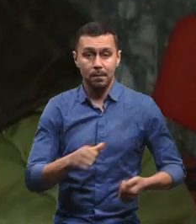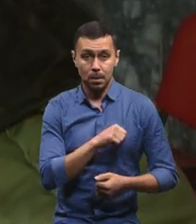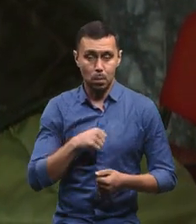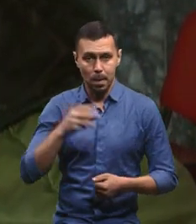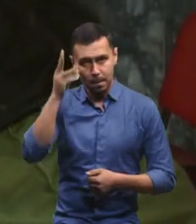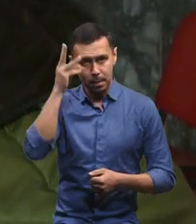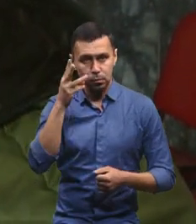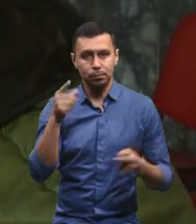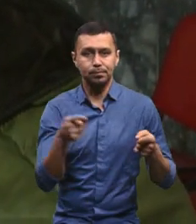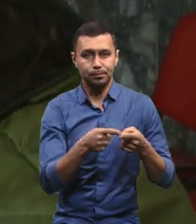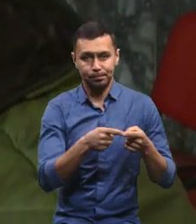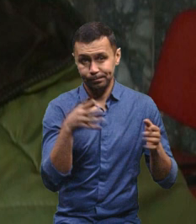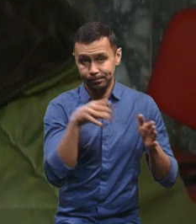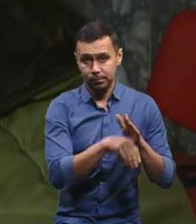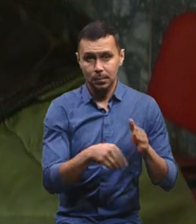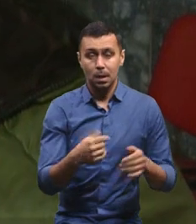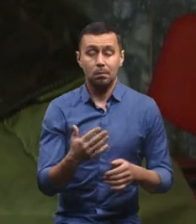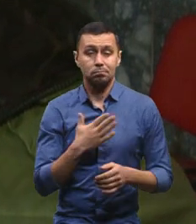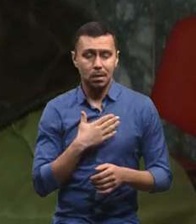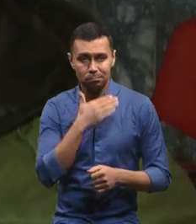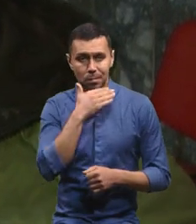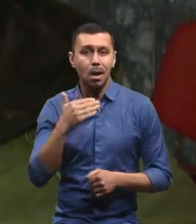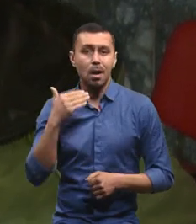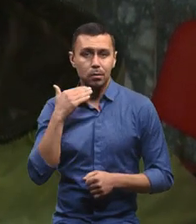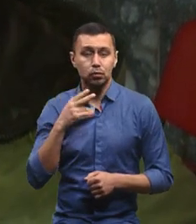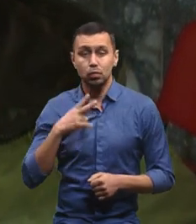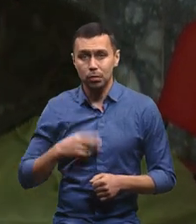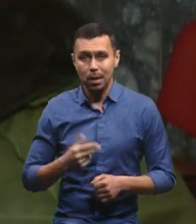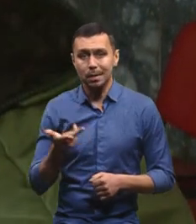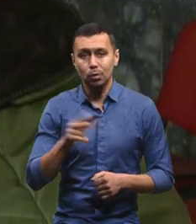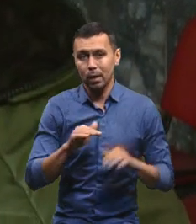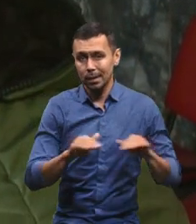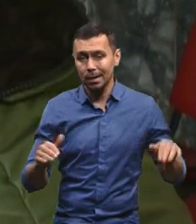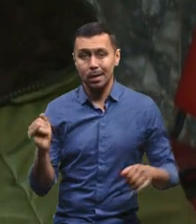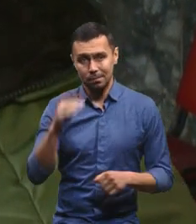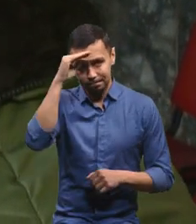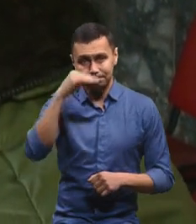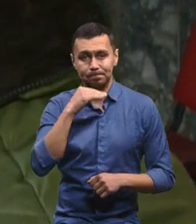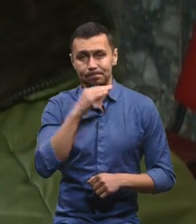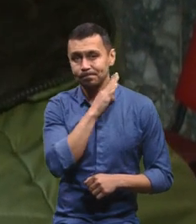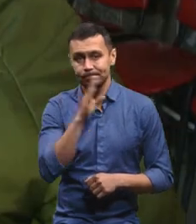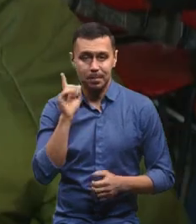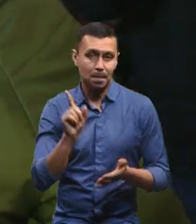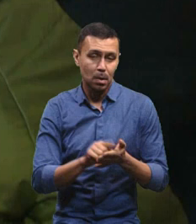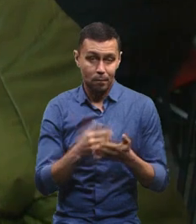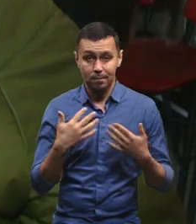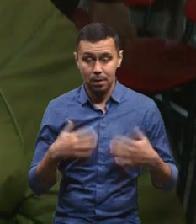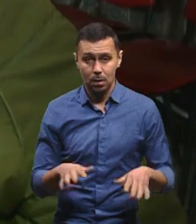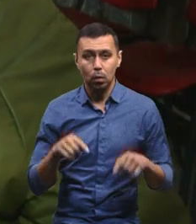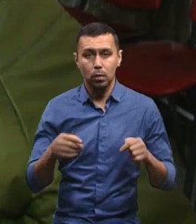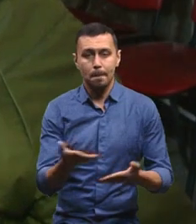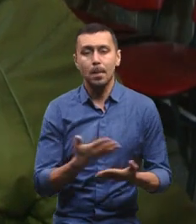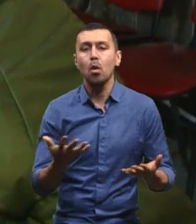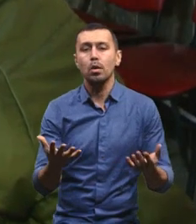знімаємо квартиру потому що нас багато дочка з трьома дітьми і батьки пенсіонери тут ми